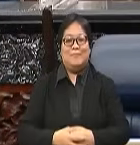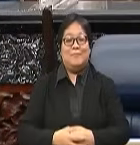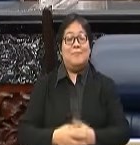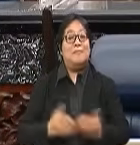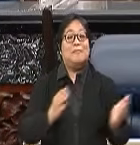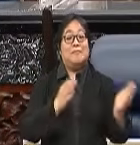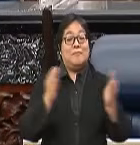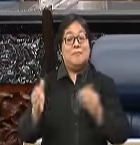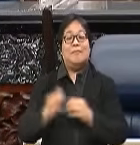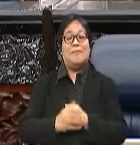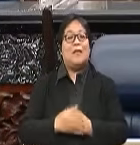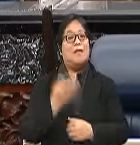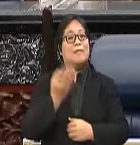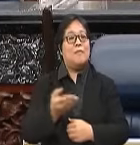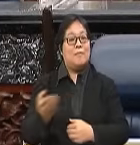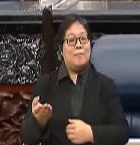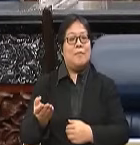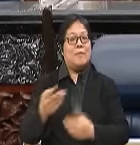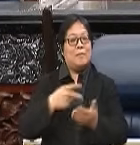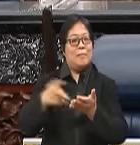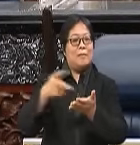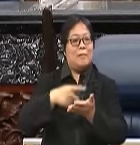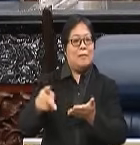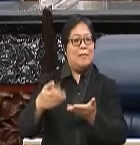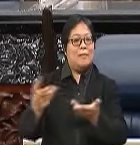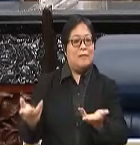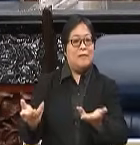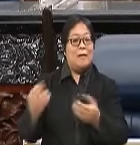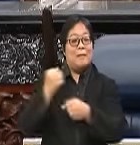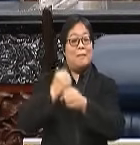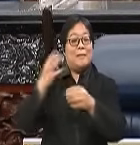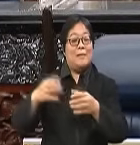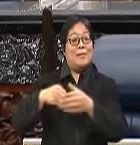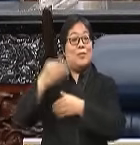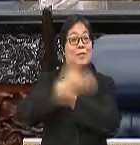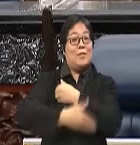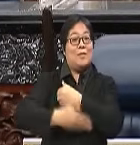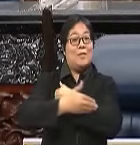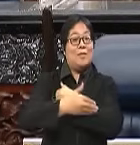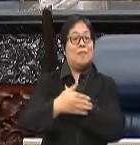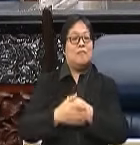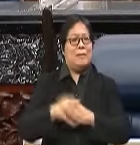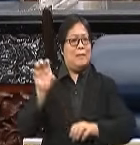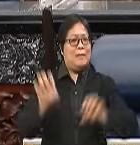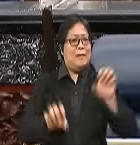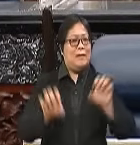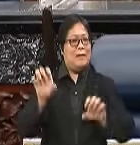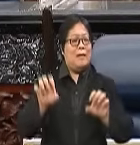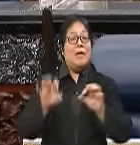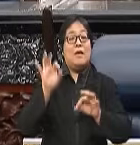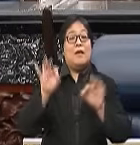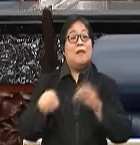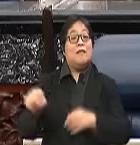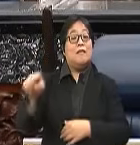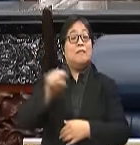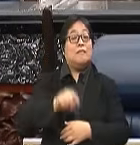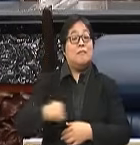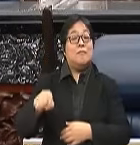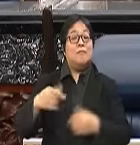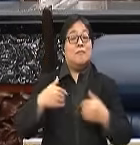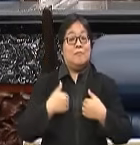manakala bagi bayaran untuk pekerja asing bagi penilaian kalau mereka